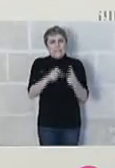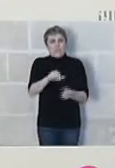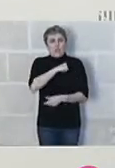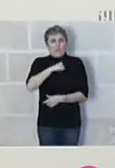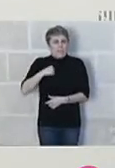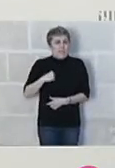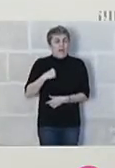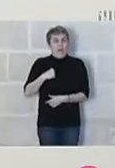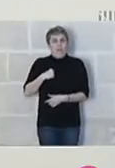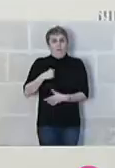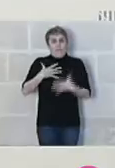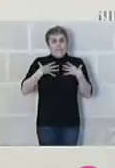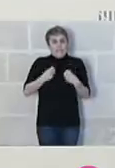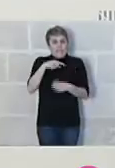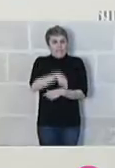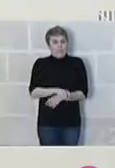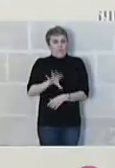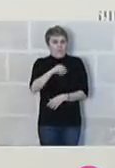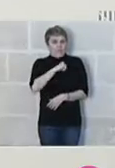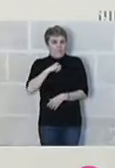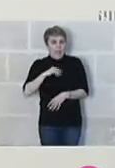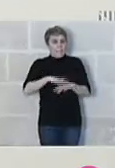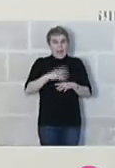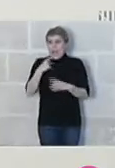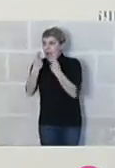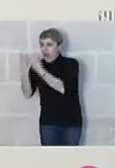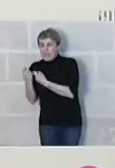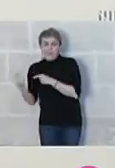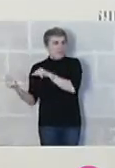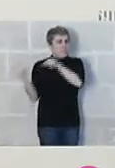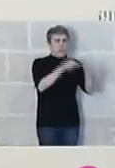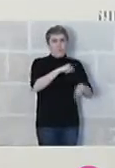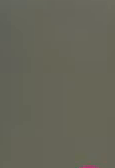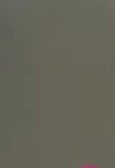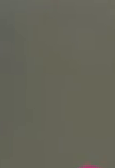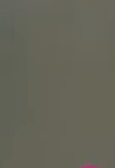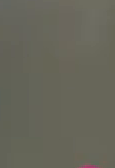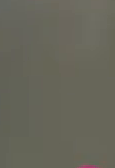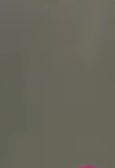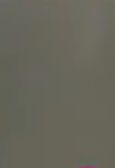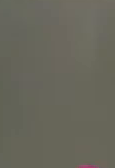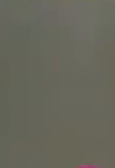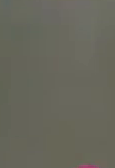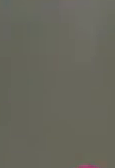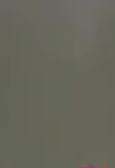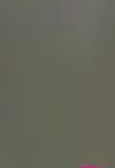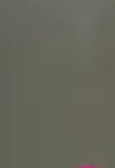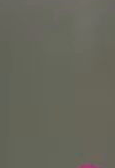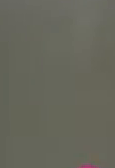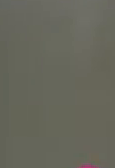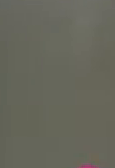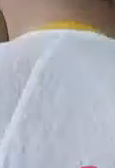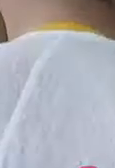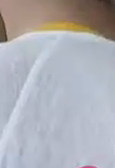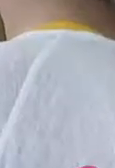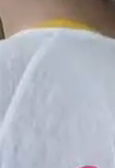la sanitat privada de la nostra comunitat autònoma per posar-la en el servei dels ciutadans d'aquestes illes. Mentrestant, se segueixen evacuant els